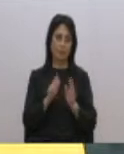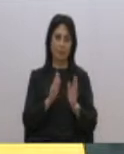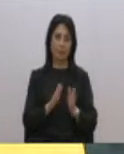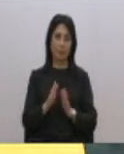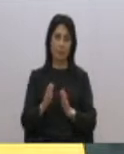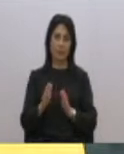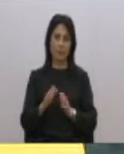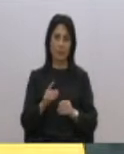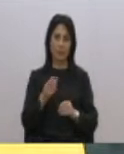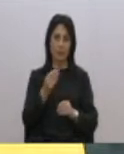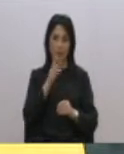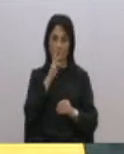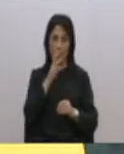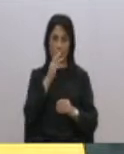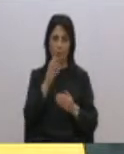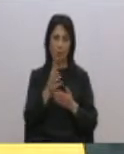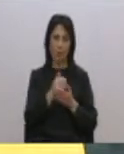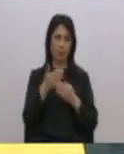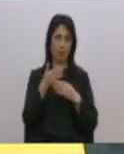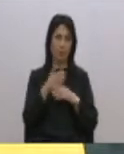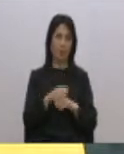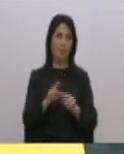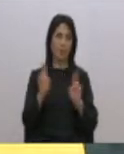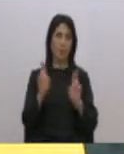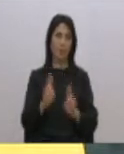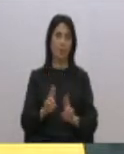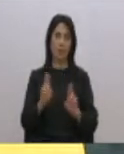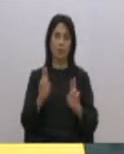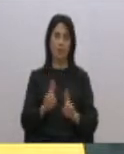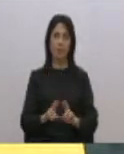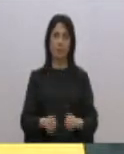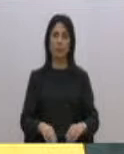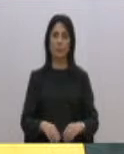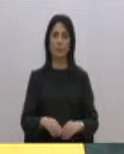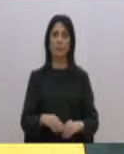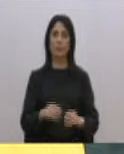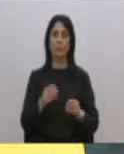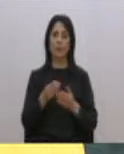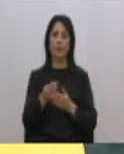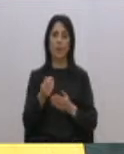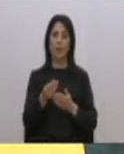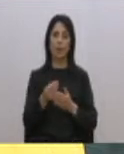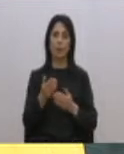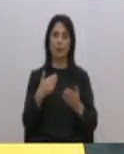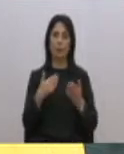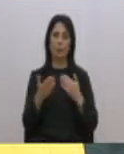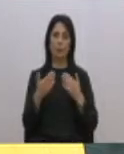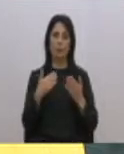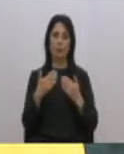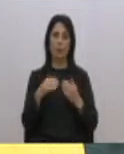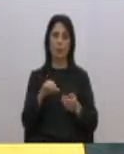მოწესრიგდება ჰონორარის შეგროვებისა და განაწილების წესები. Გადახდები